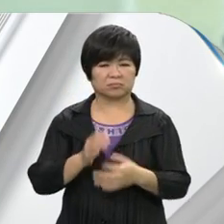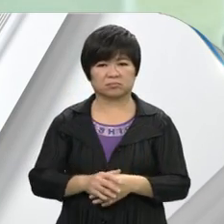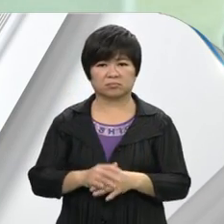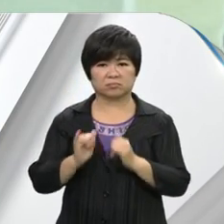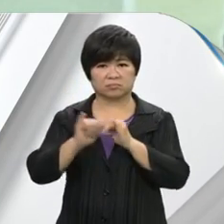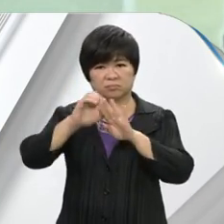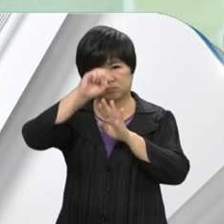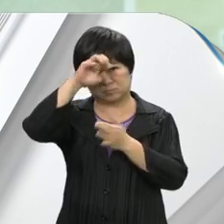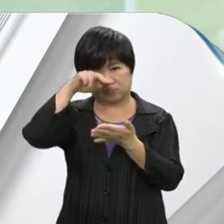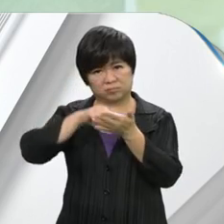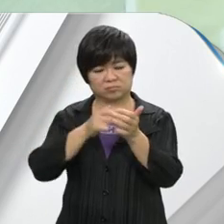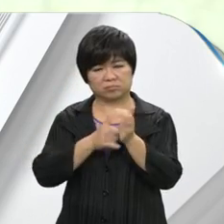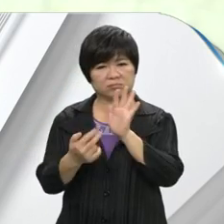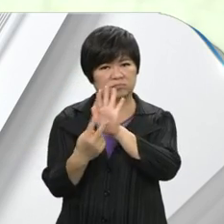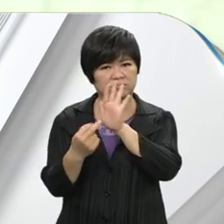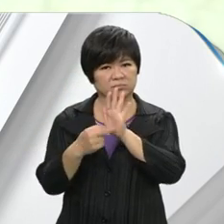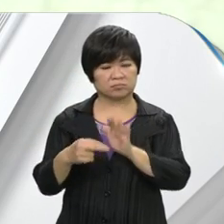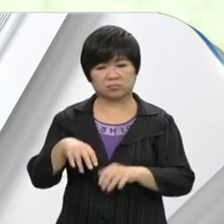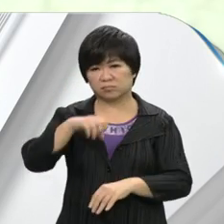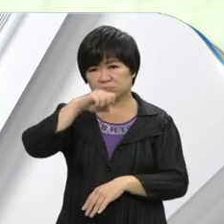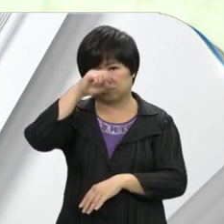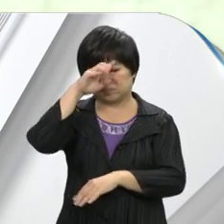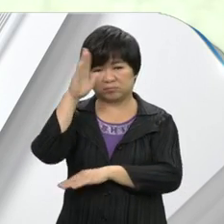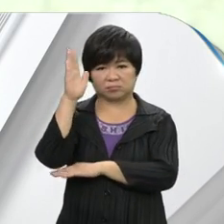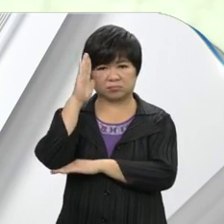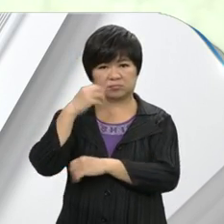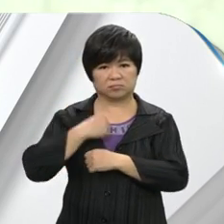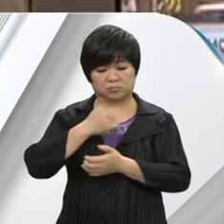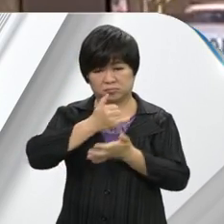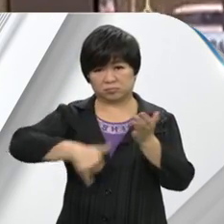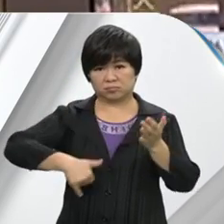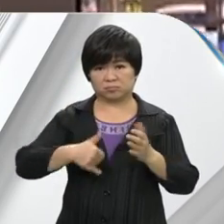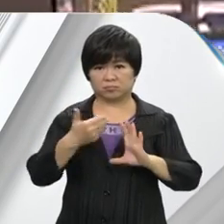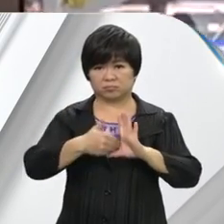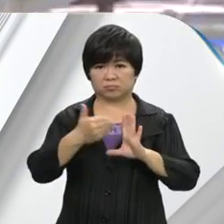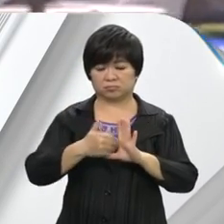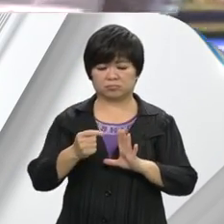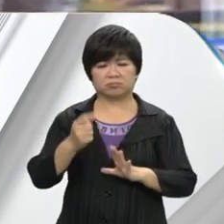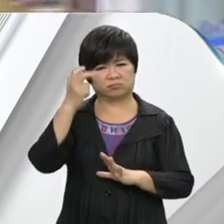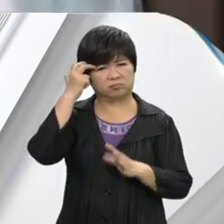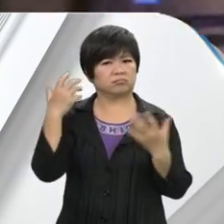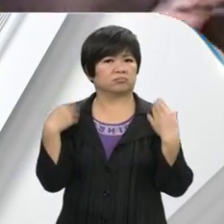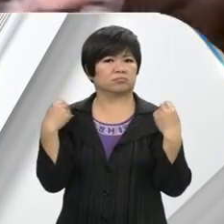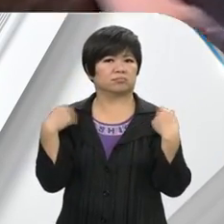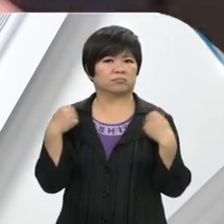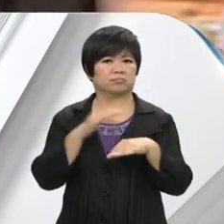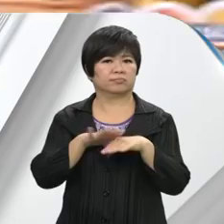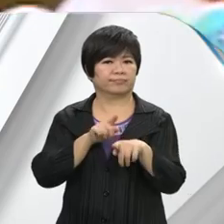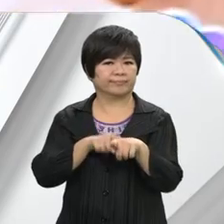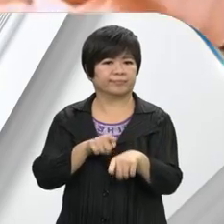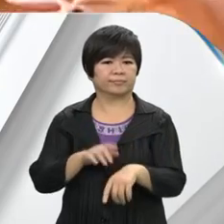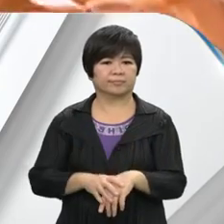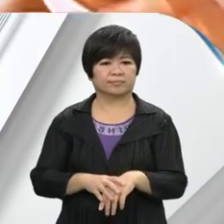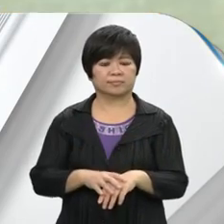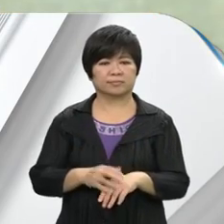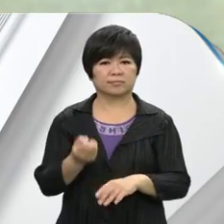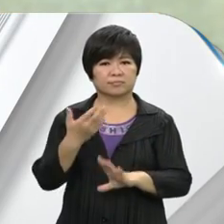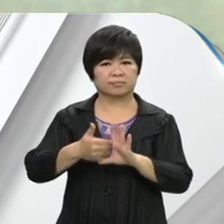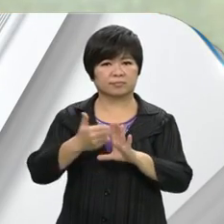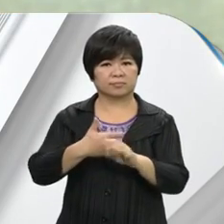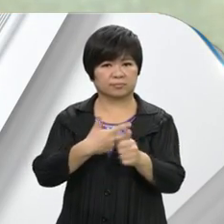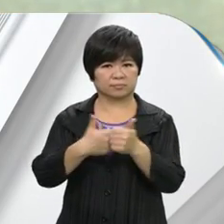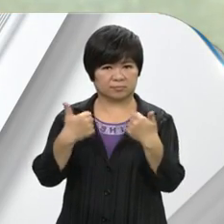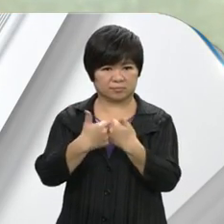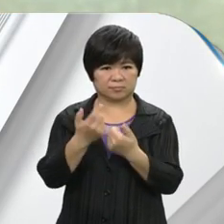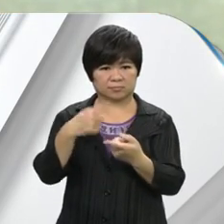进党的比强调，董正军推出媒体是民进党坚持爱做到的理念同原则。每位法师董事会应